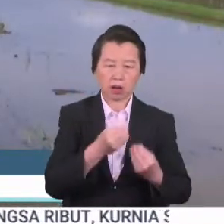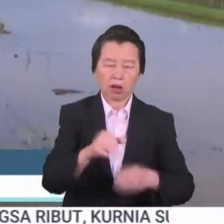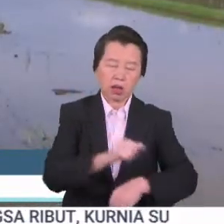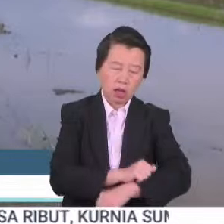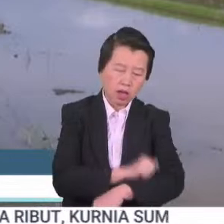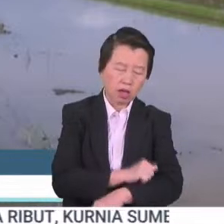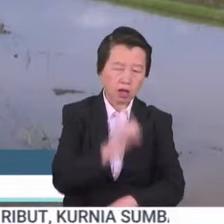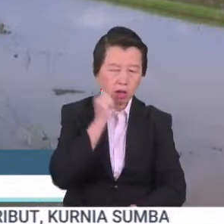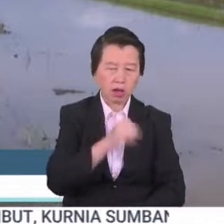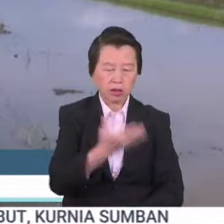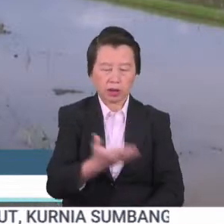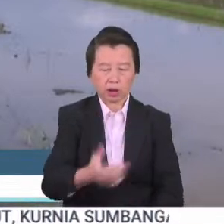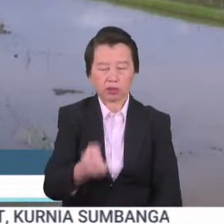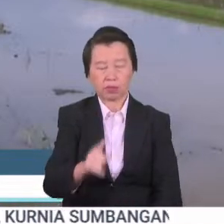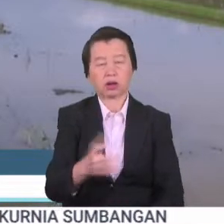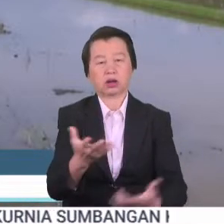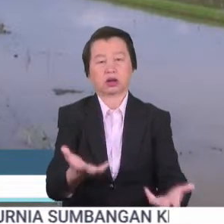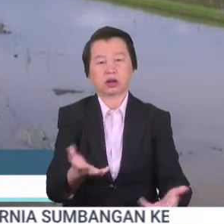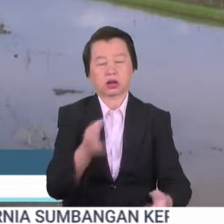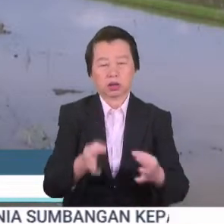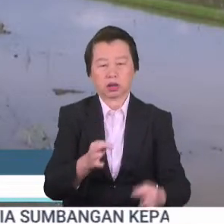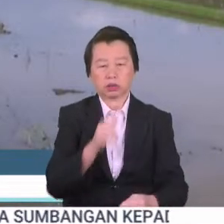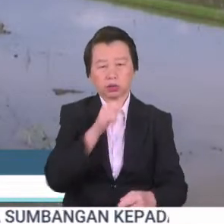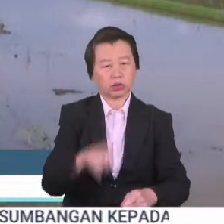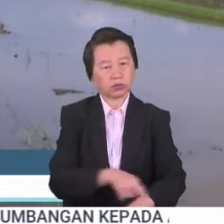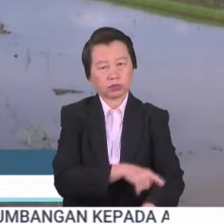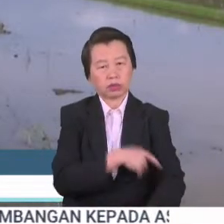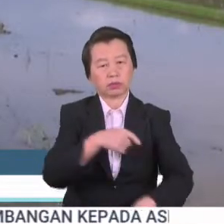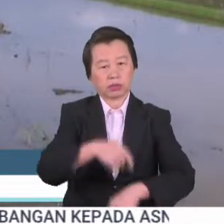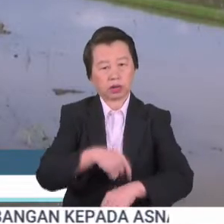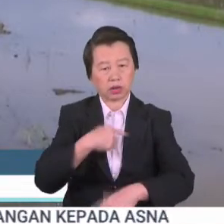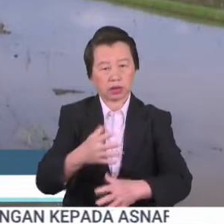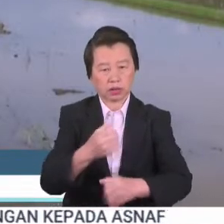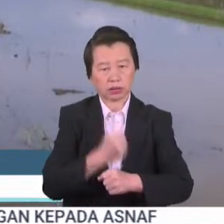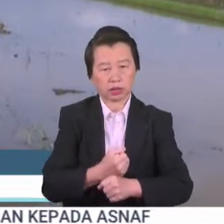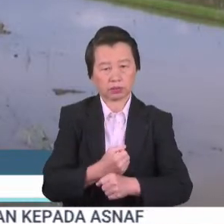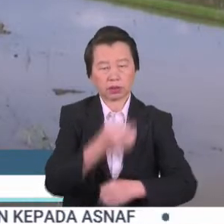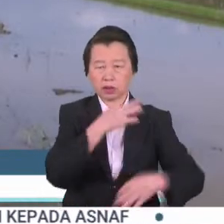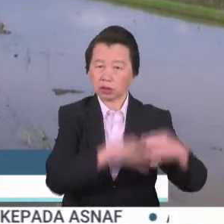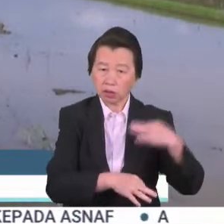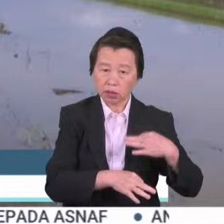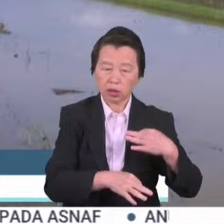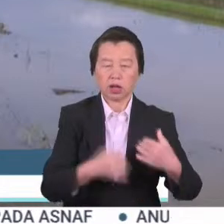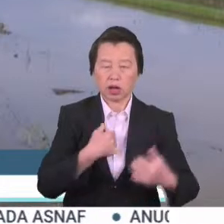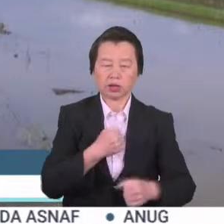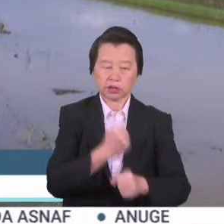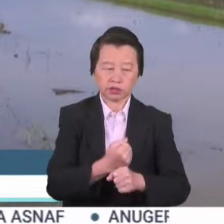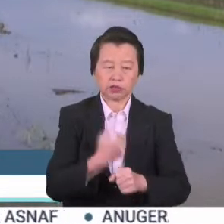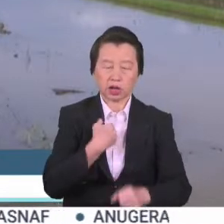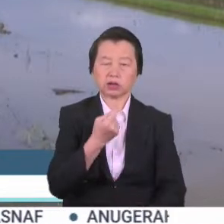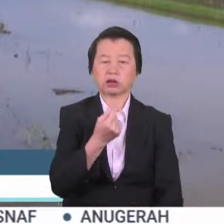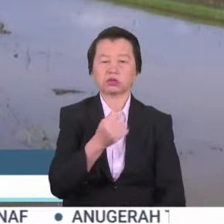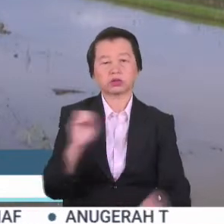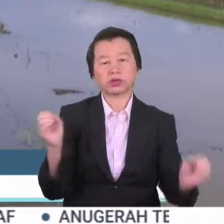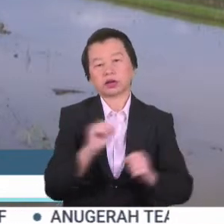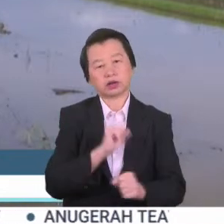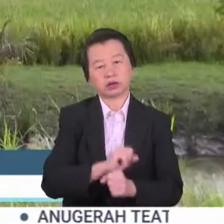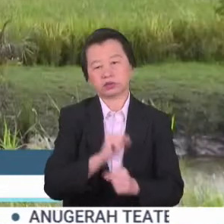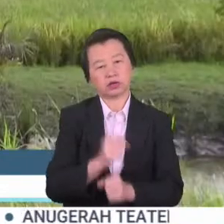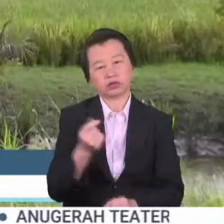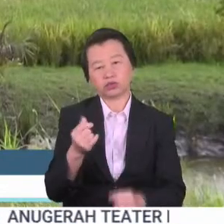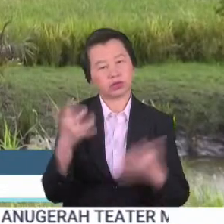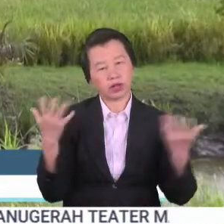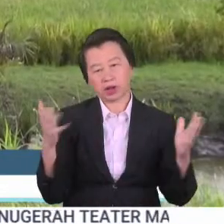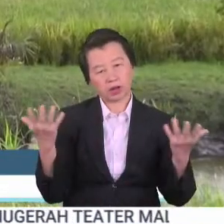upah tu Sudah barang tentu dia kalau bukan sepanjang masa dia ada dapat pendapatan hasil Ada kerja ada duit kita tak ada kerja tak ada